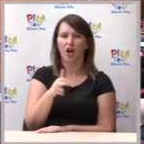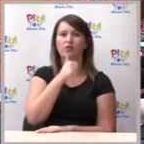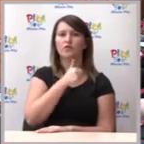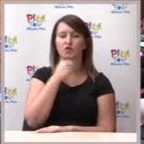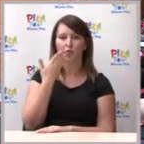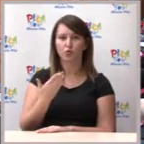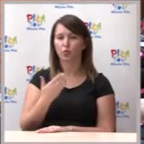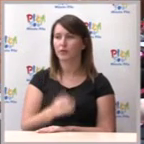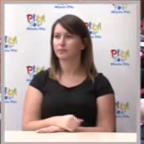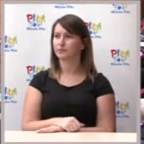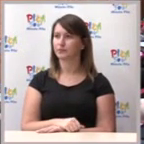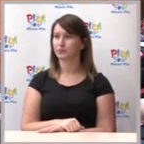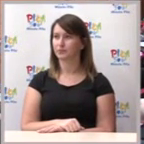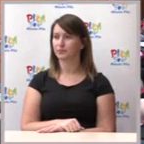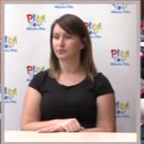wstrzymał? Dziękuję.